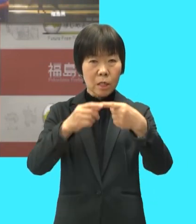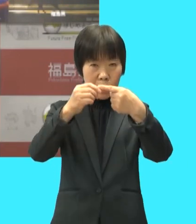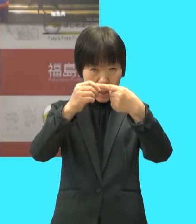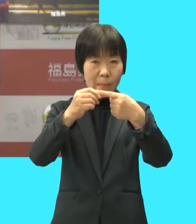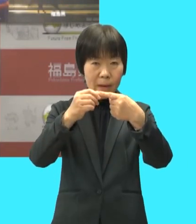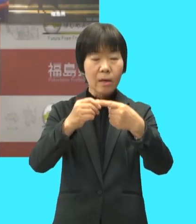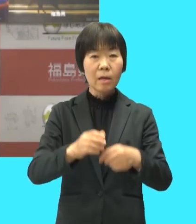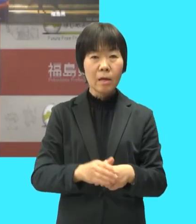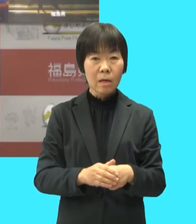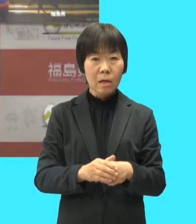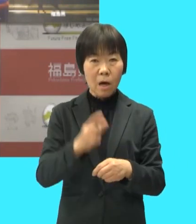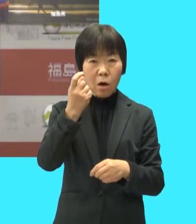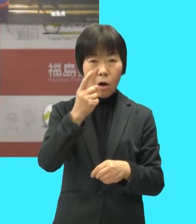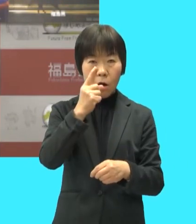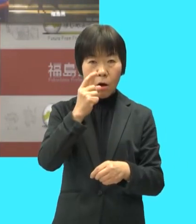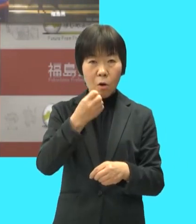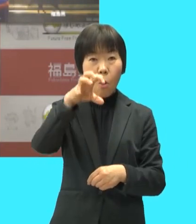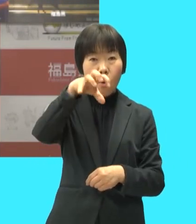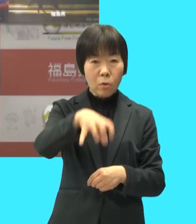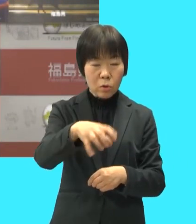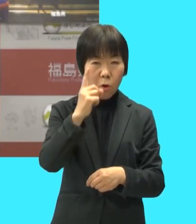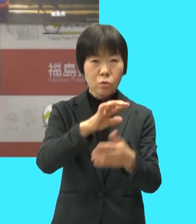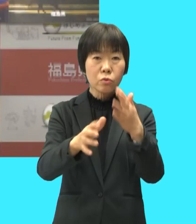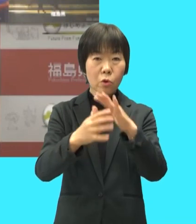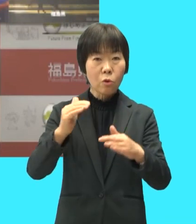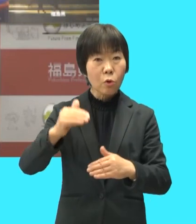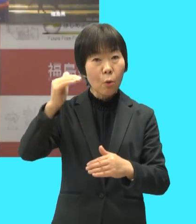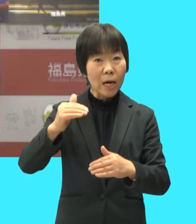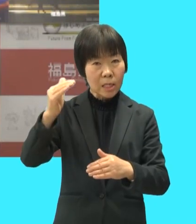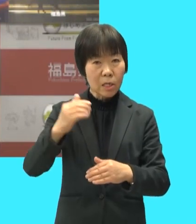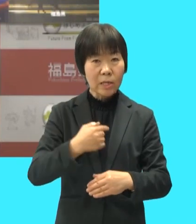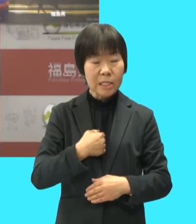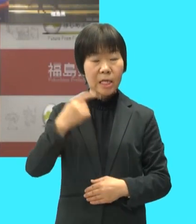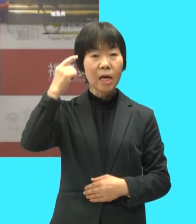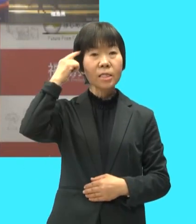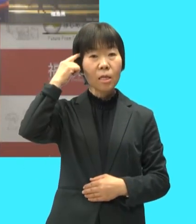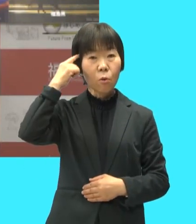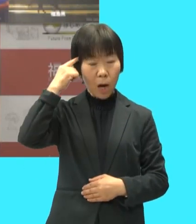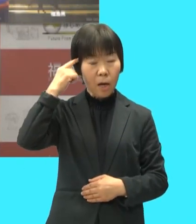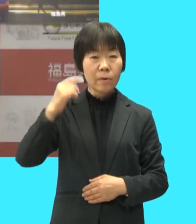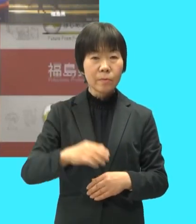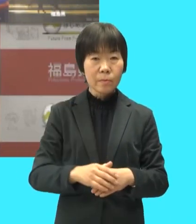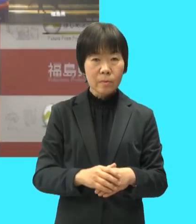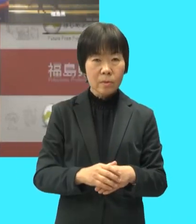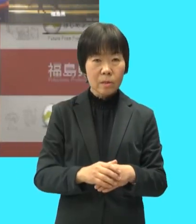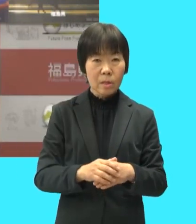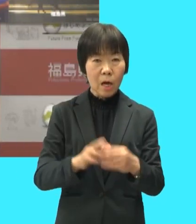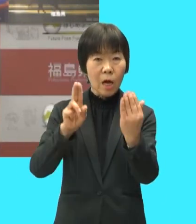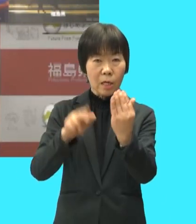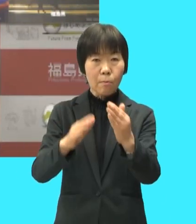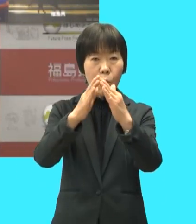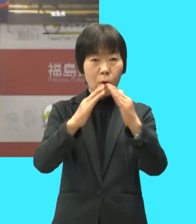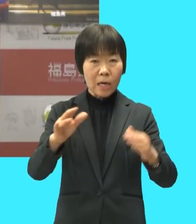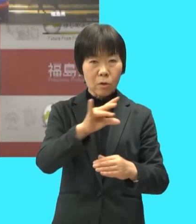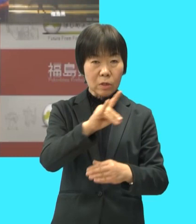香港のこう風評の度合い、やはり私自身が感じたのは、今でもお話に出ました立法会の議